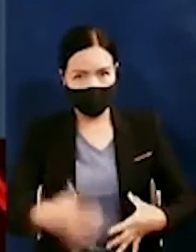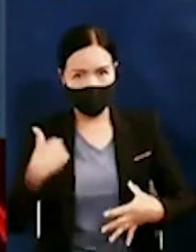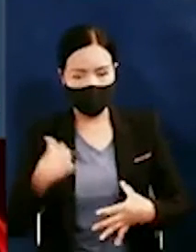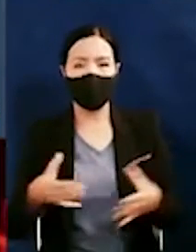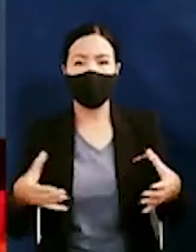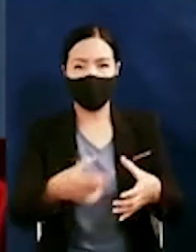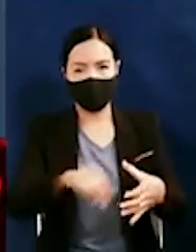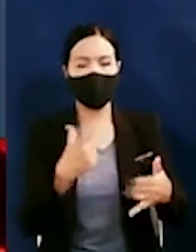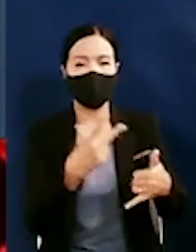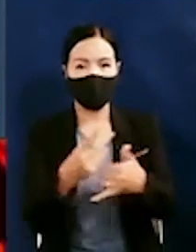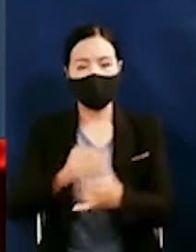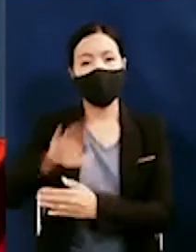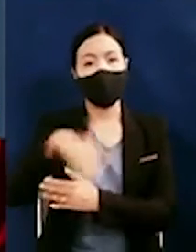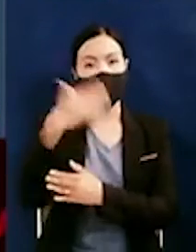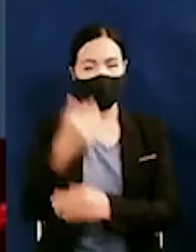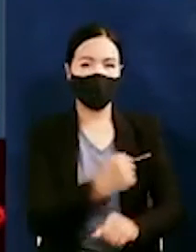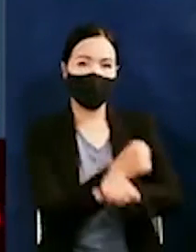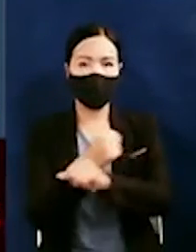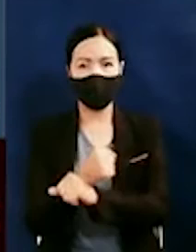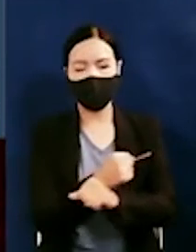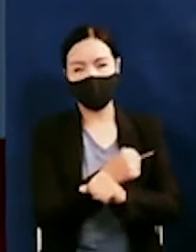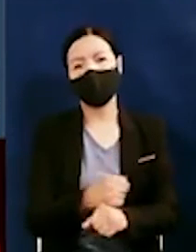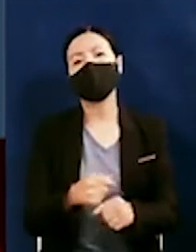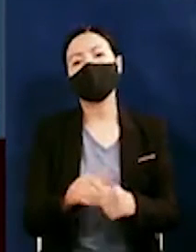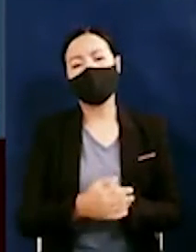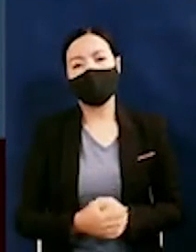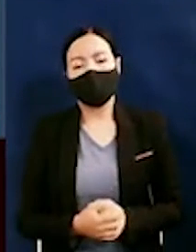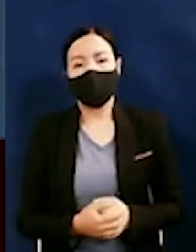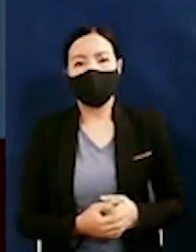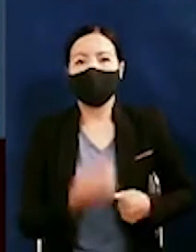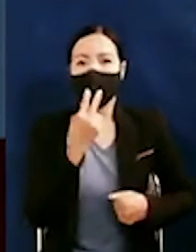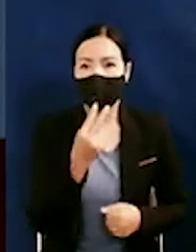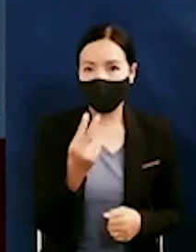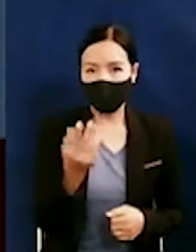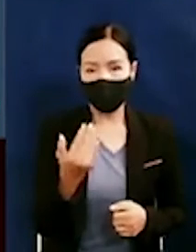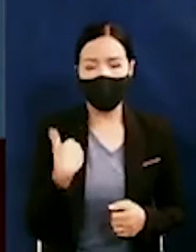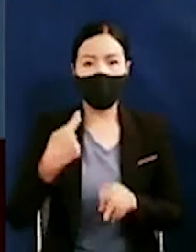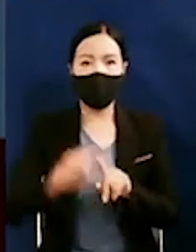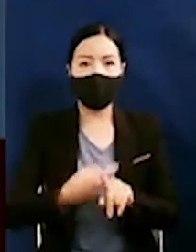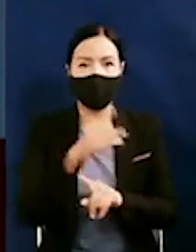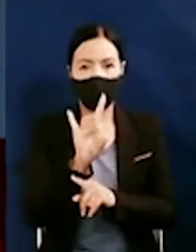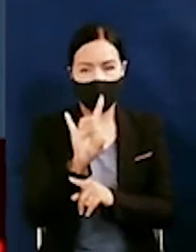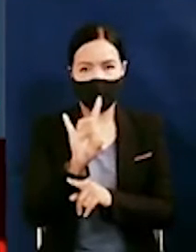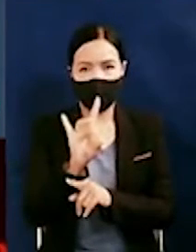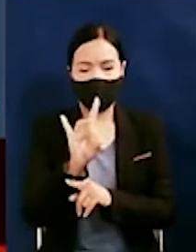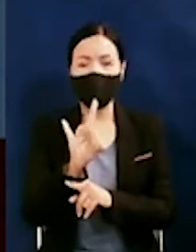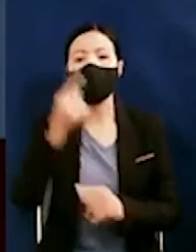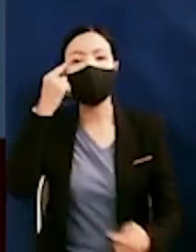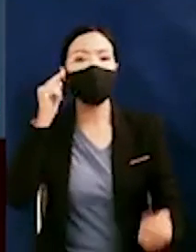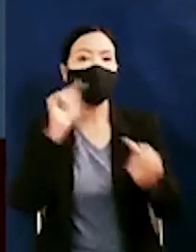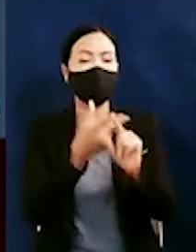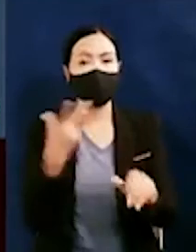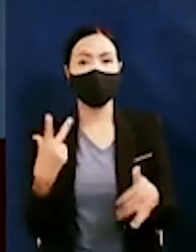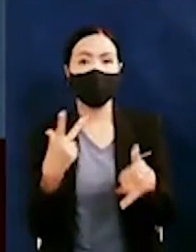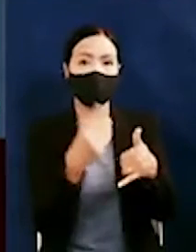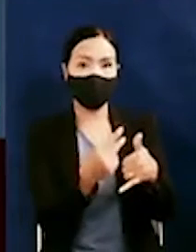จะต้องเอ่อทุ่มเข้าไปเพื่อการควบคุมป้องกันโรคนะครับในภาพรวมเราจะเห็นนะครับว่าเดือนสิงหาคมเนี่ยนะครับเป้าหมายการฉีด